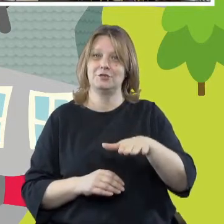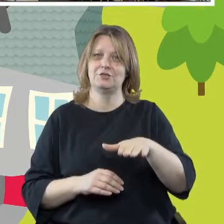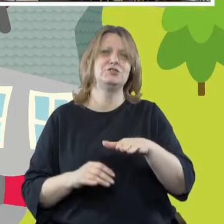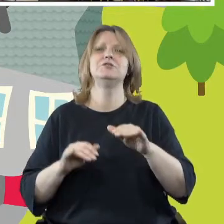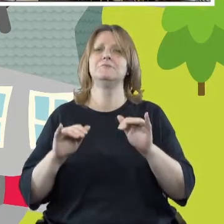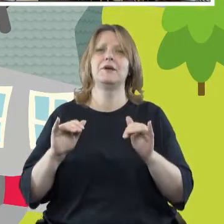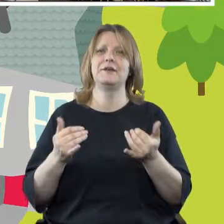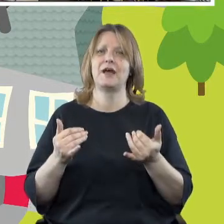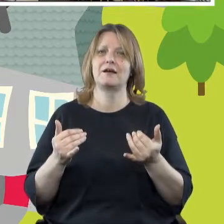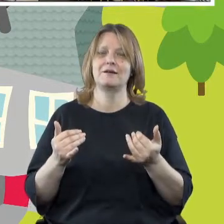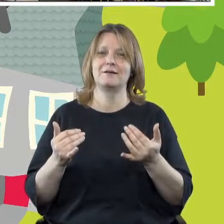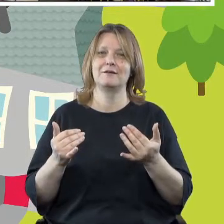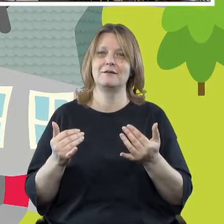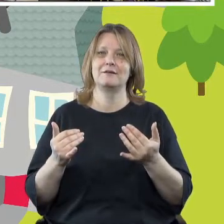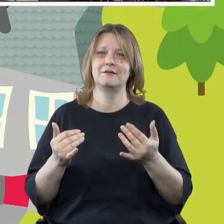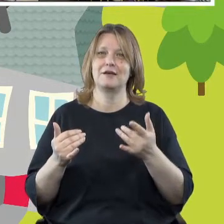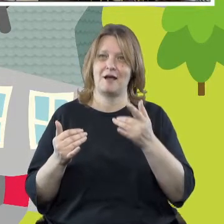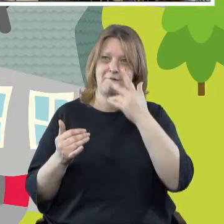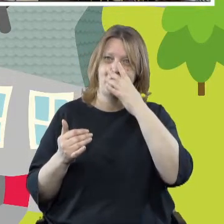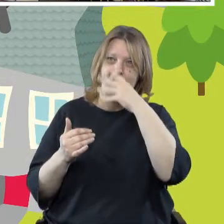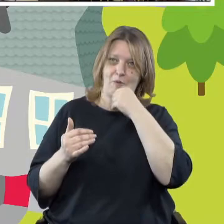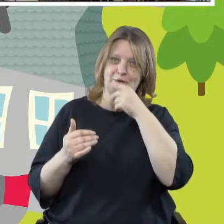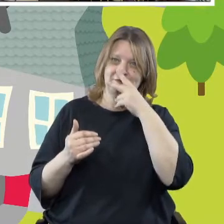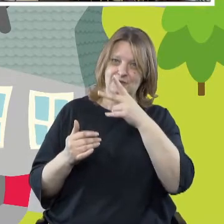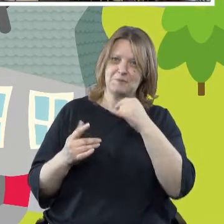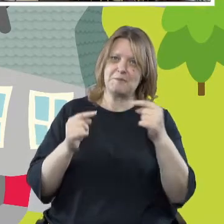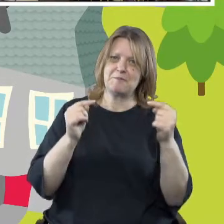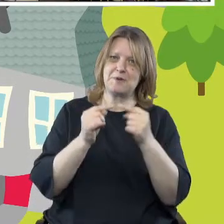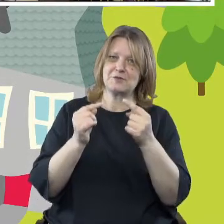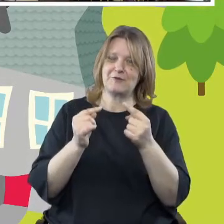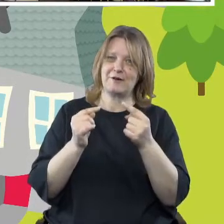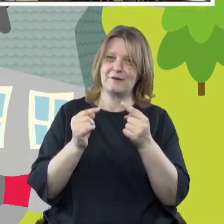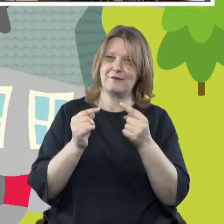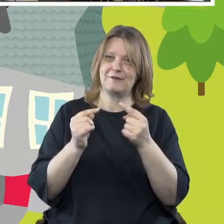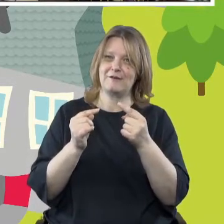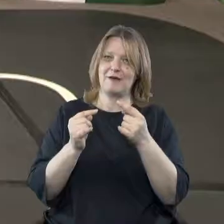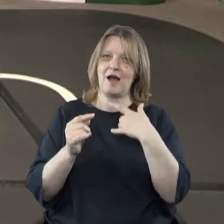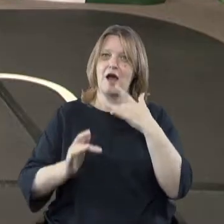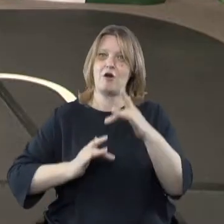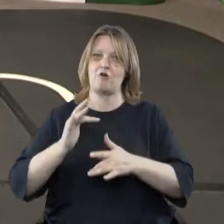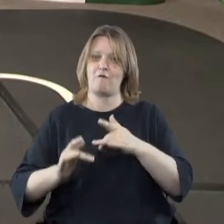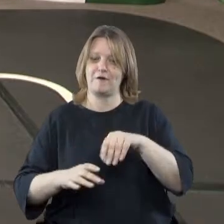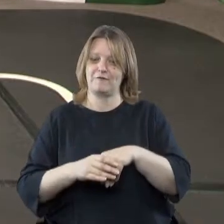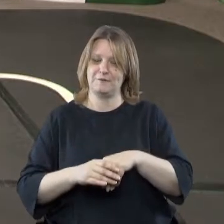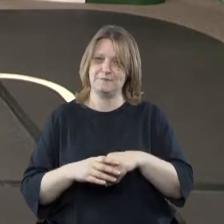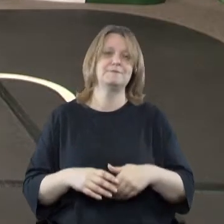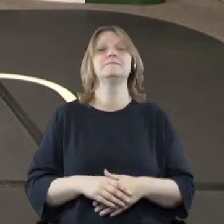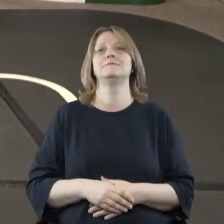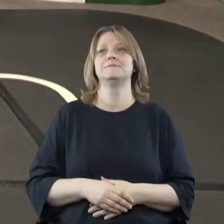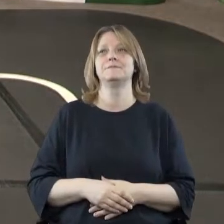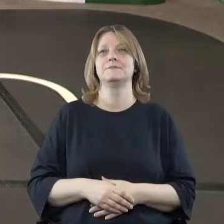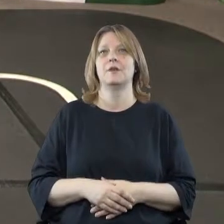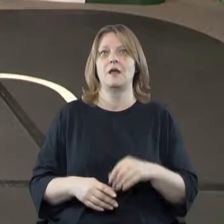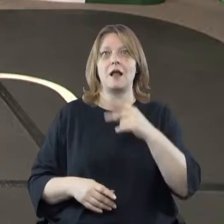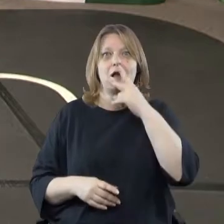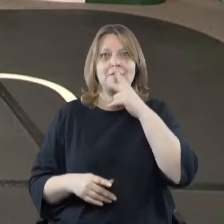elementy właśnie z tej planszy pasują, powinny być w rowerze. Tak jest. Ja widzę, że bardzo dużo